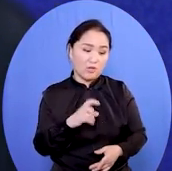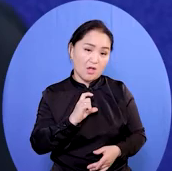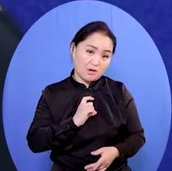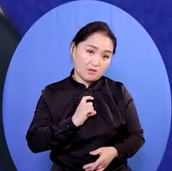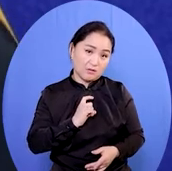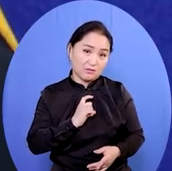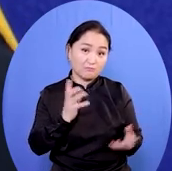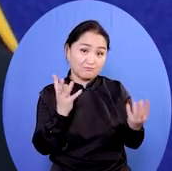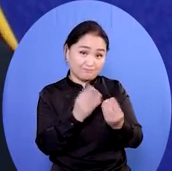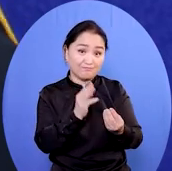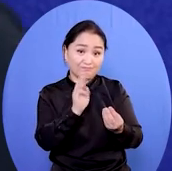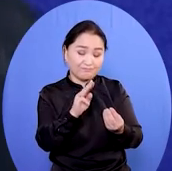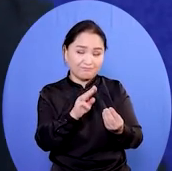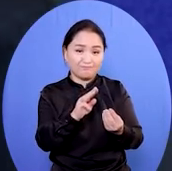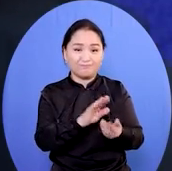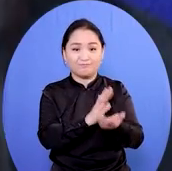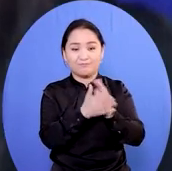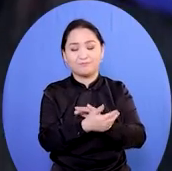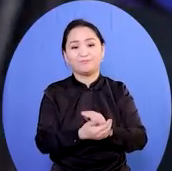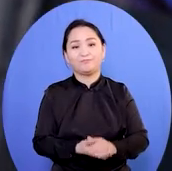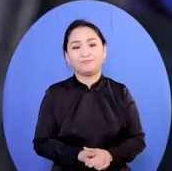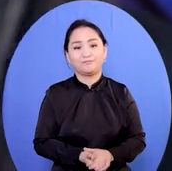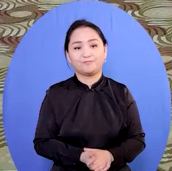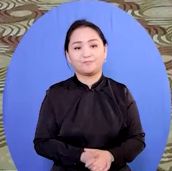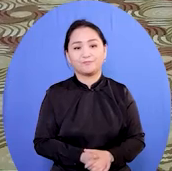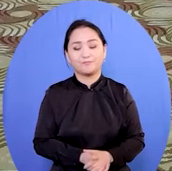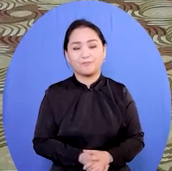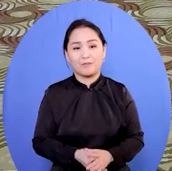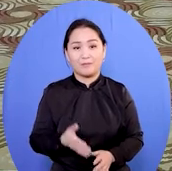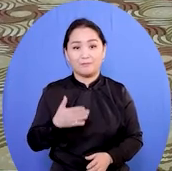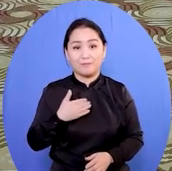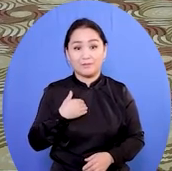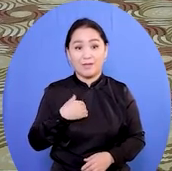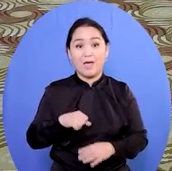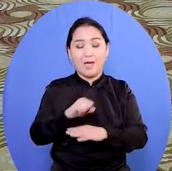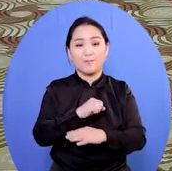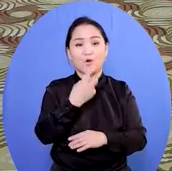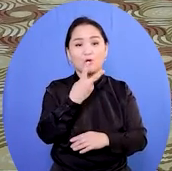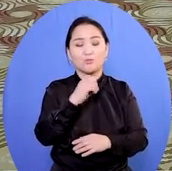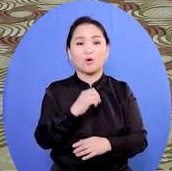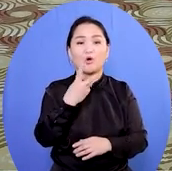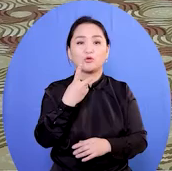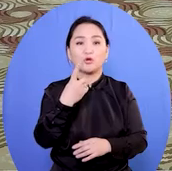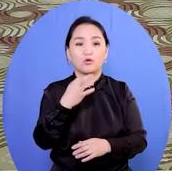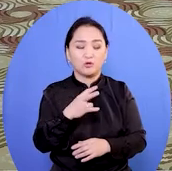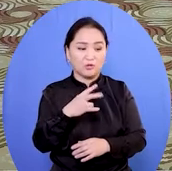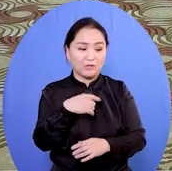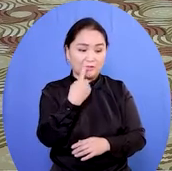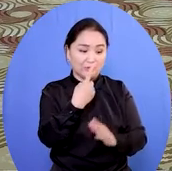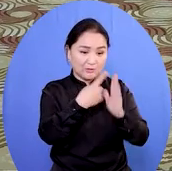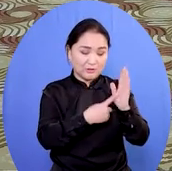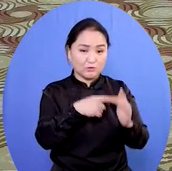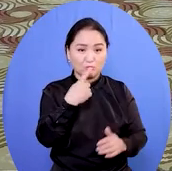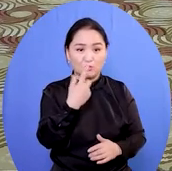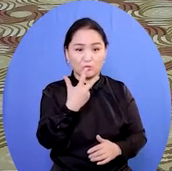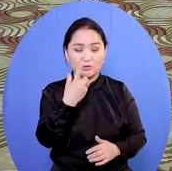бичиг бага л байдаг байх. Гэхдээ коэффициентийн хувьд ямар байдалтай байна? За манайх бол 2021 оны 1-р сард бол нийт